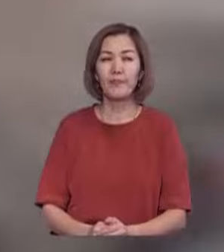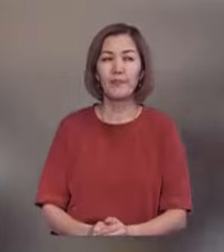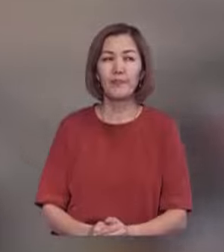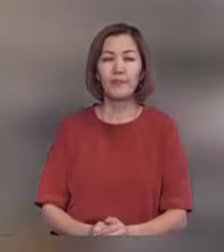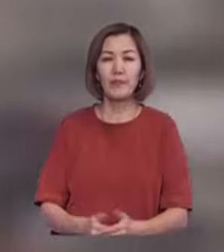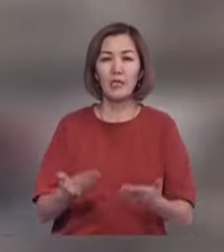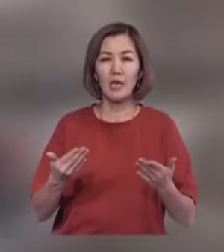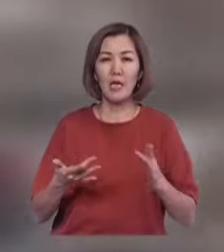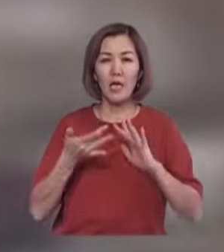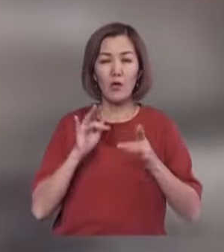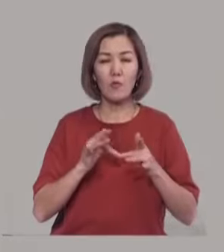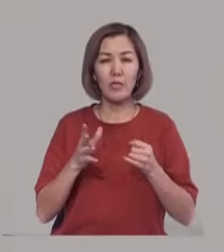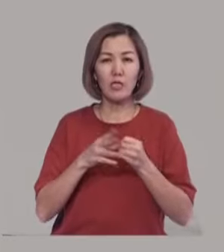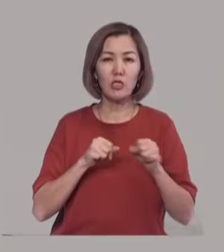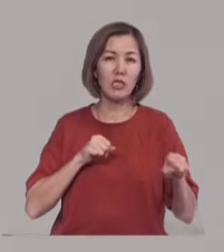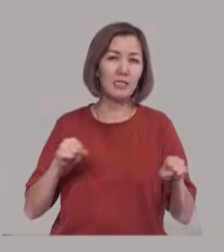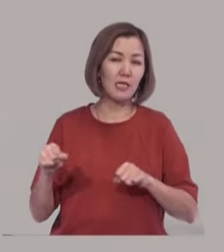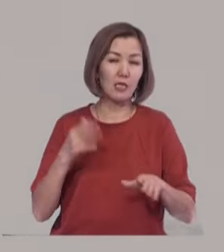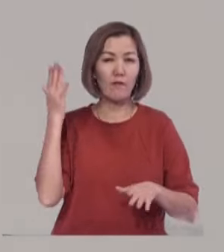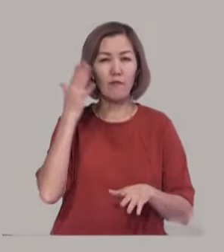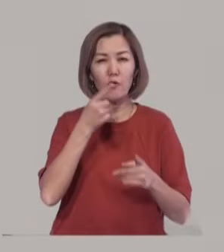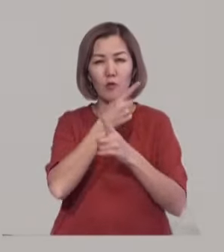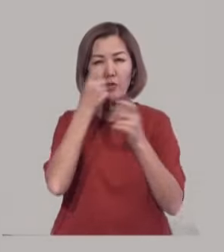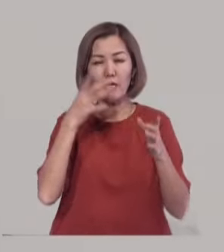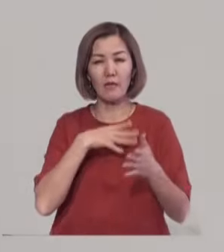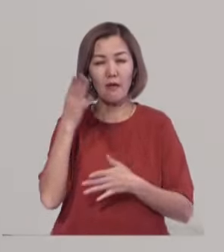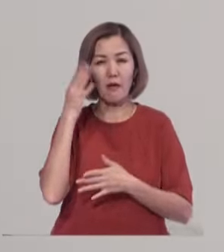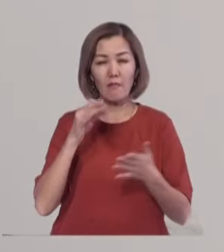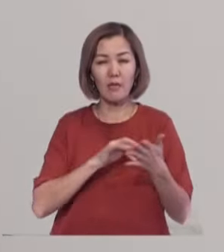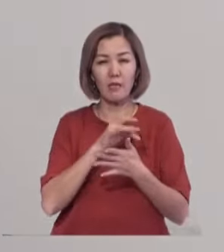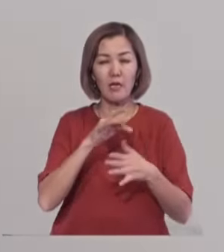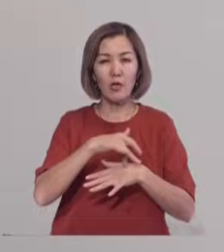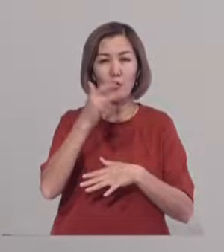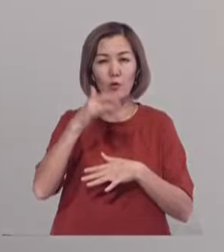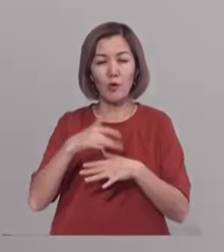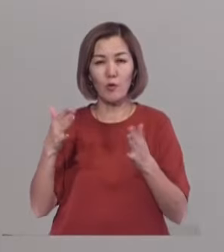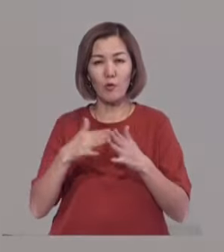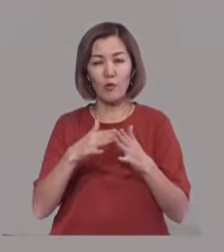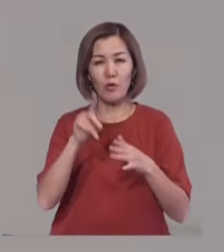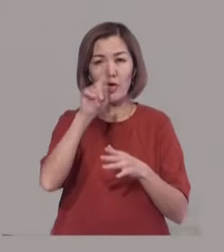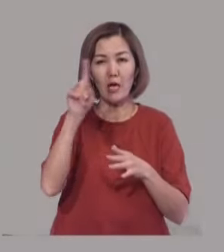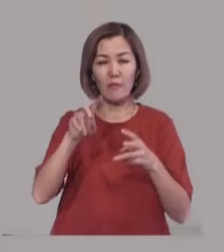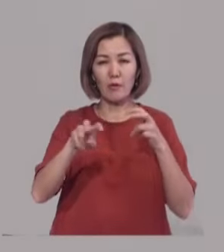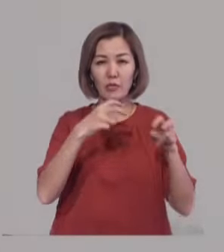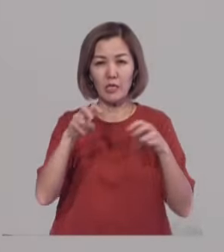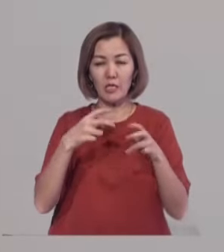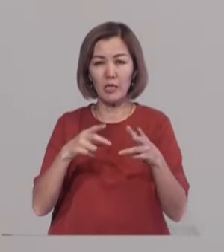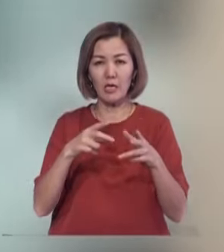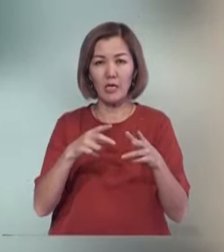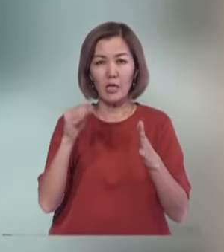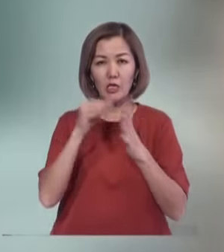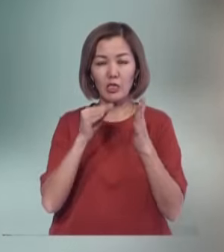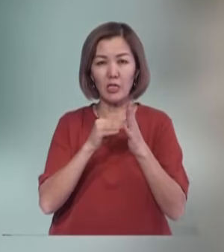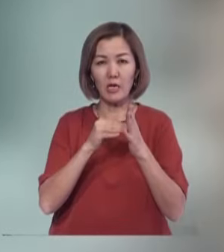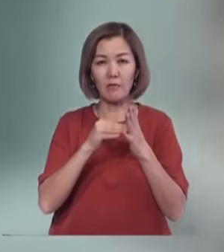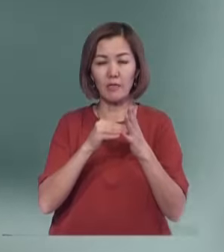Ал әлеуметтік желіде жер сілкінісінен кейін видеолар тарады. Алматыдағы кейбір көпқабатты үйлердің қабырғалары қақырап, кейбір шыны ғимараттардың